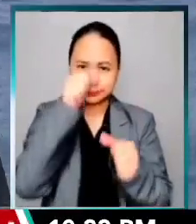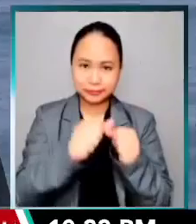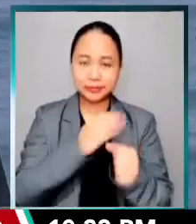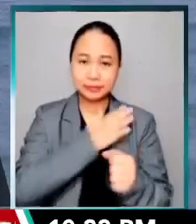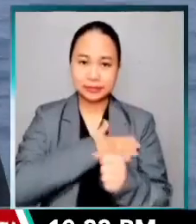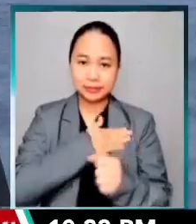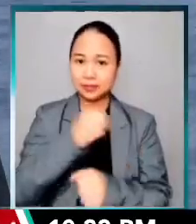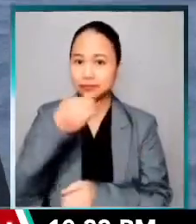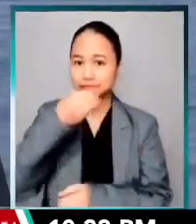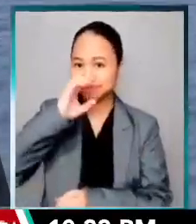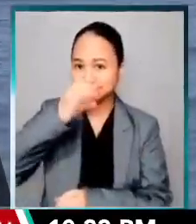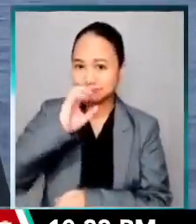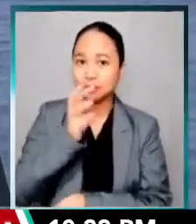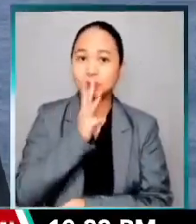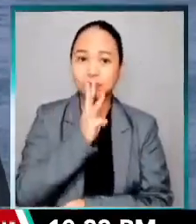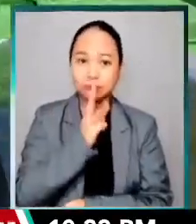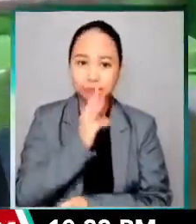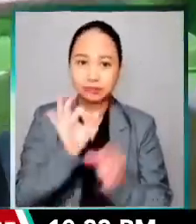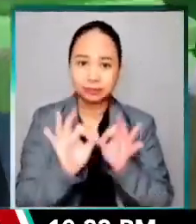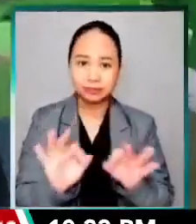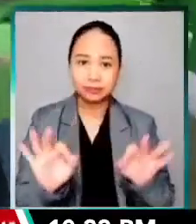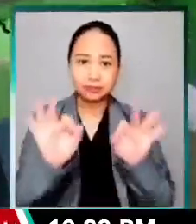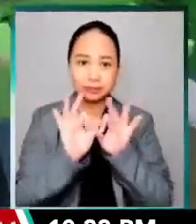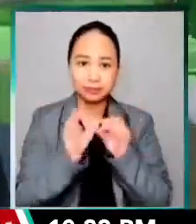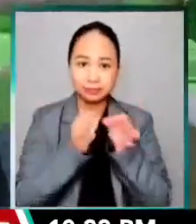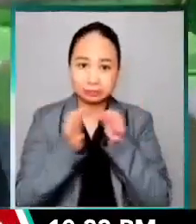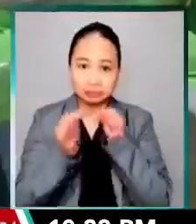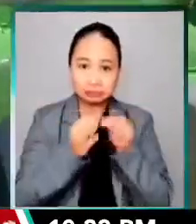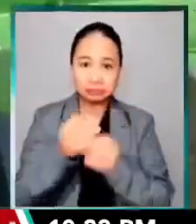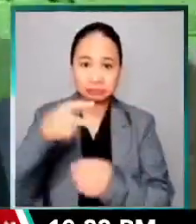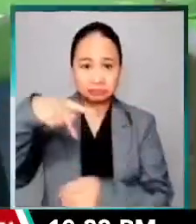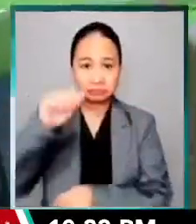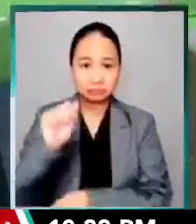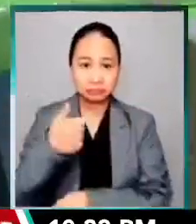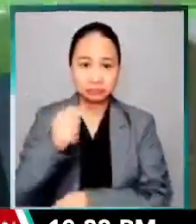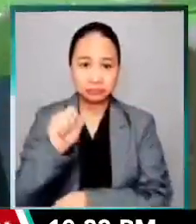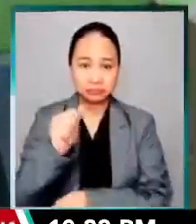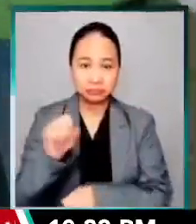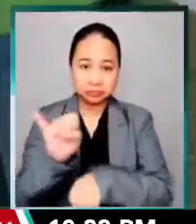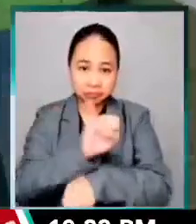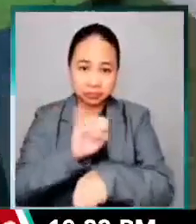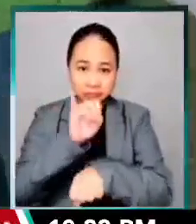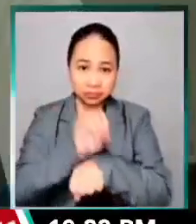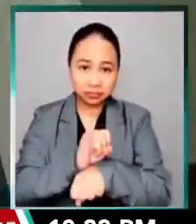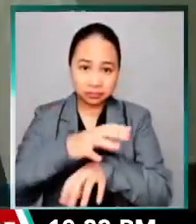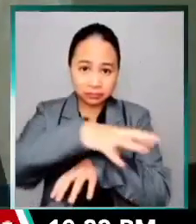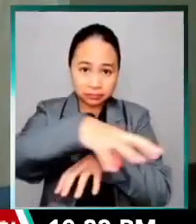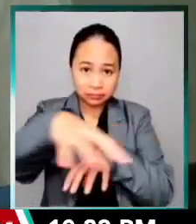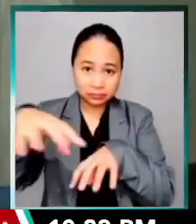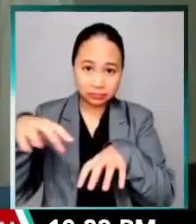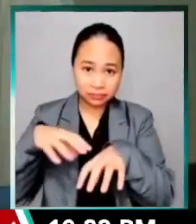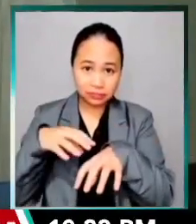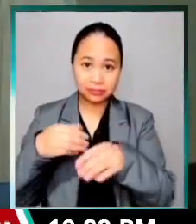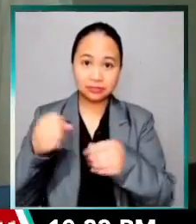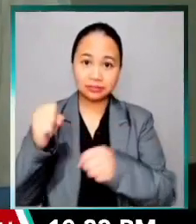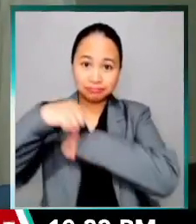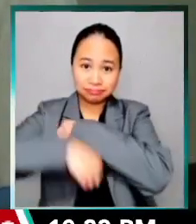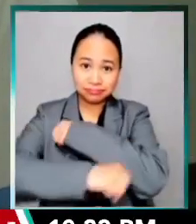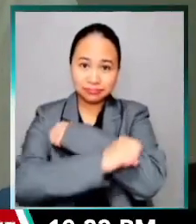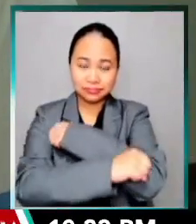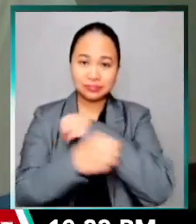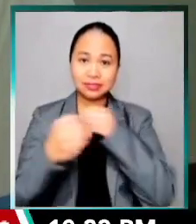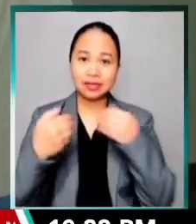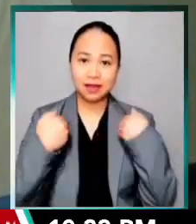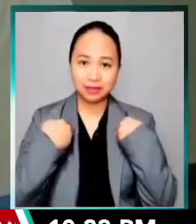Sabi ng PAGASA, mas nararamdaman ang heat index sa mga isla. Dahil sila ay napapalibutan ng dagat, so mas maraming